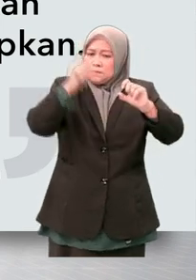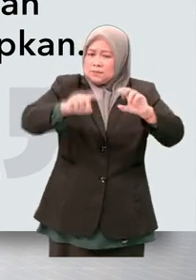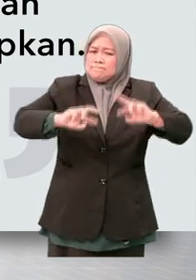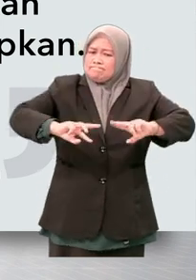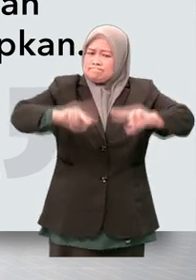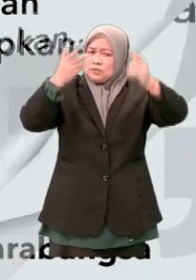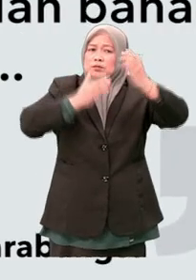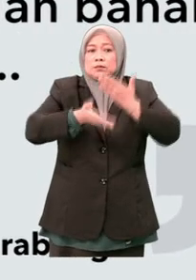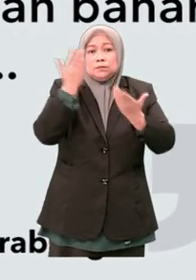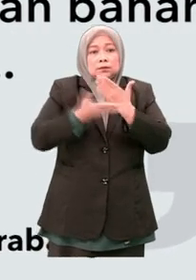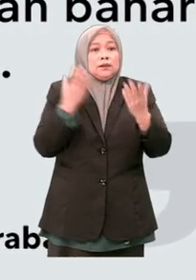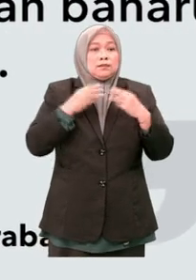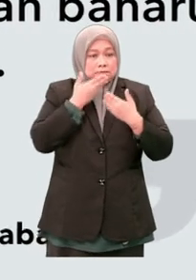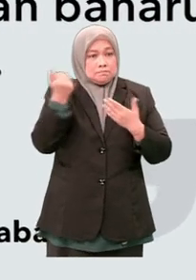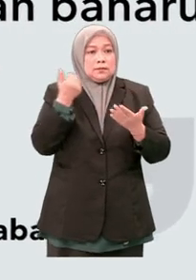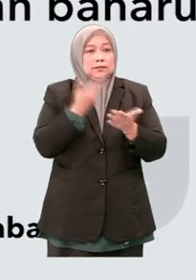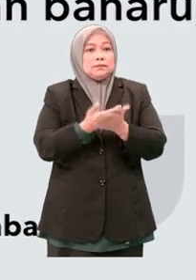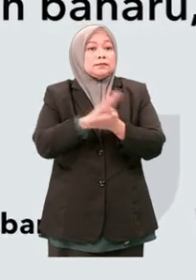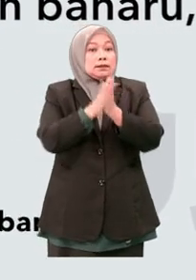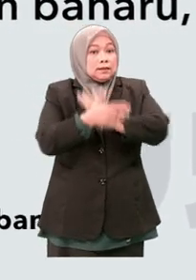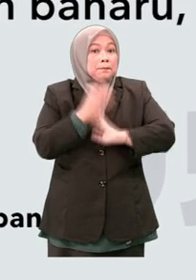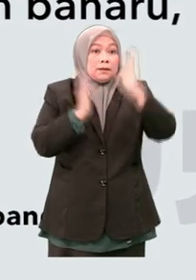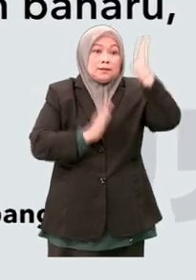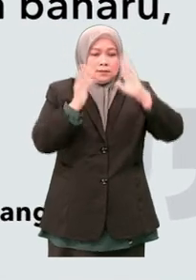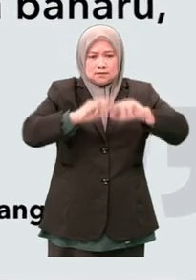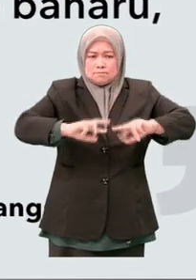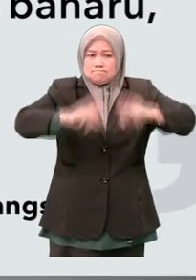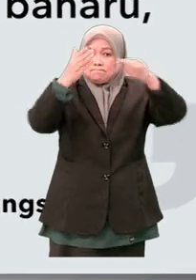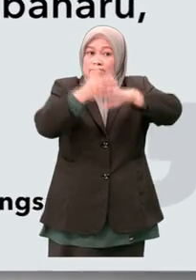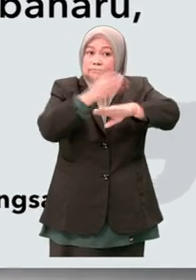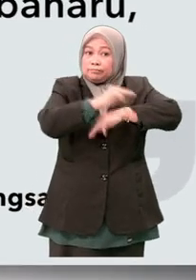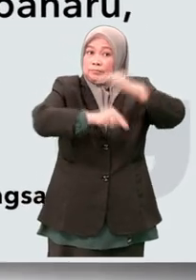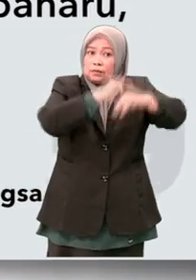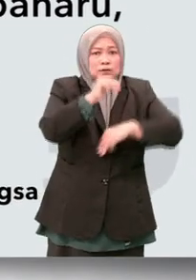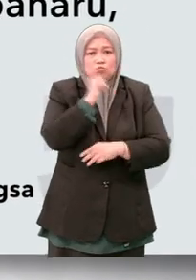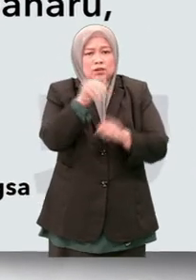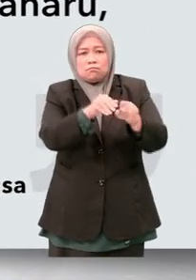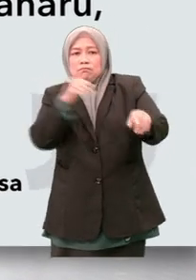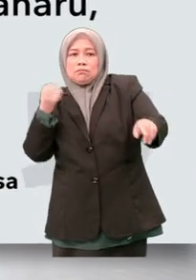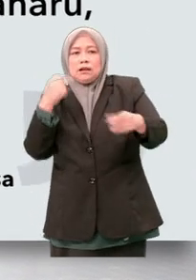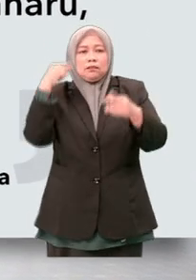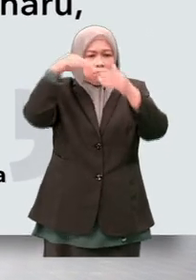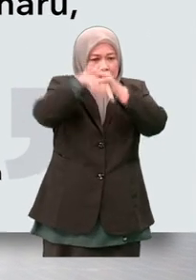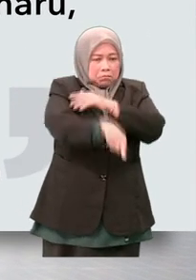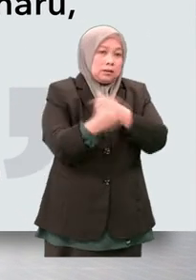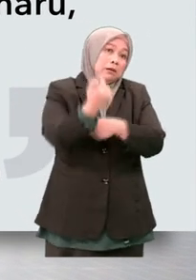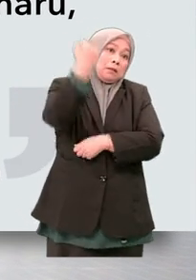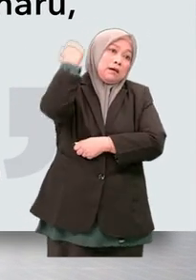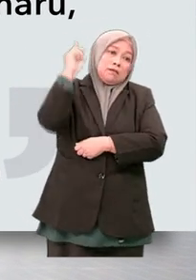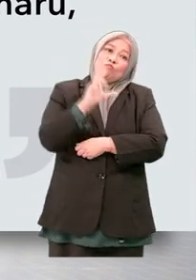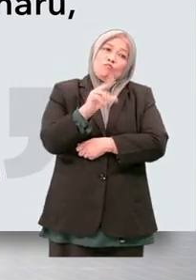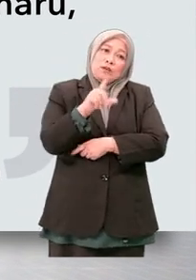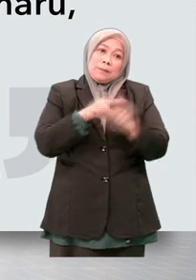dipermudahkan serta berkesan justru melihat seharusnya maju dan bergerak ke hadapan bukan mundur serta tergelincir ke belakang